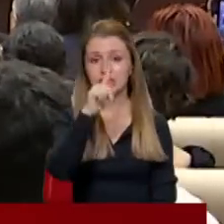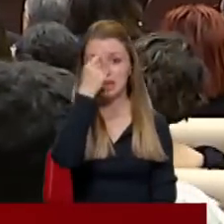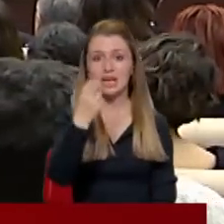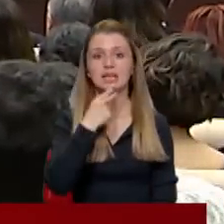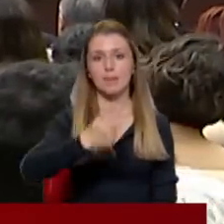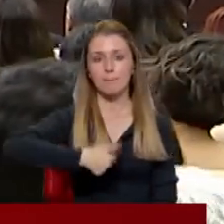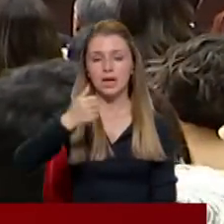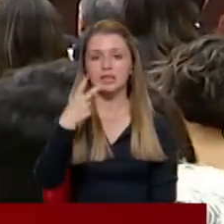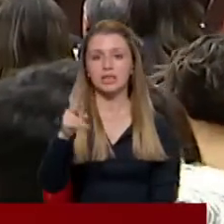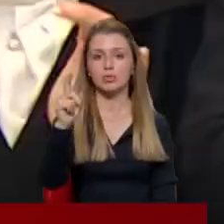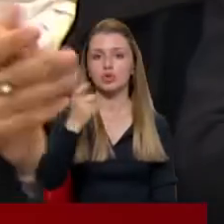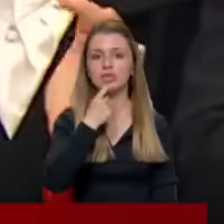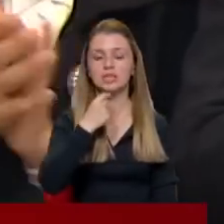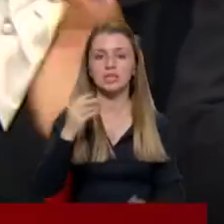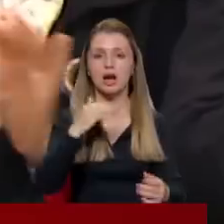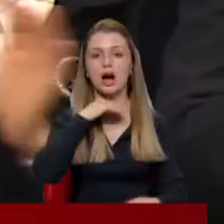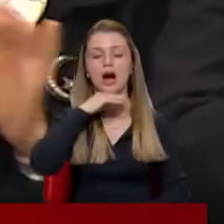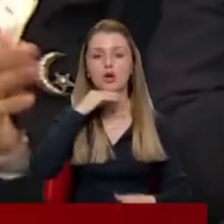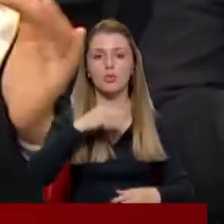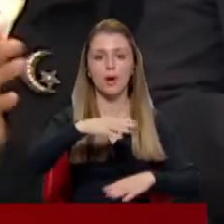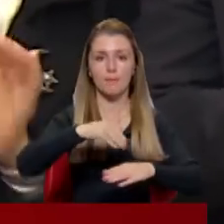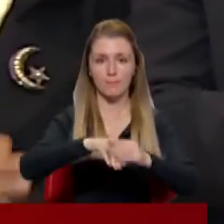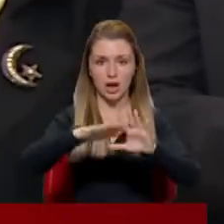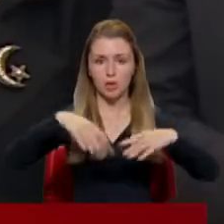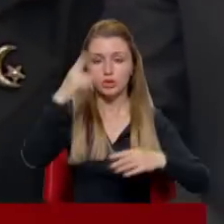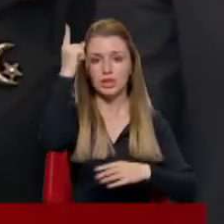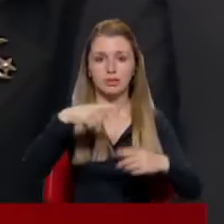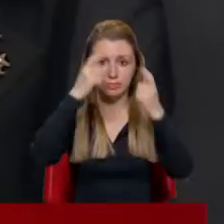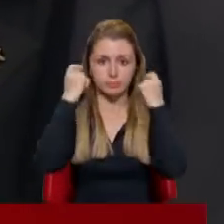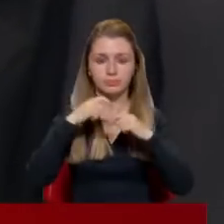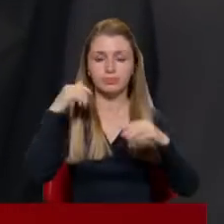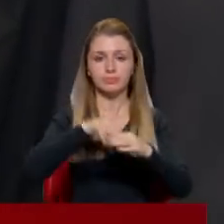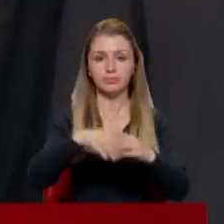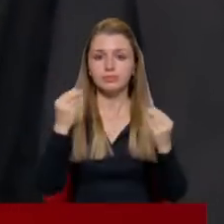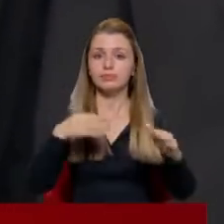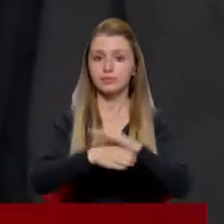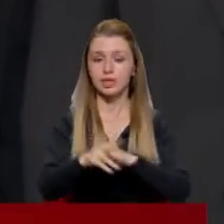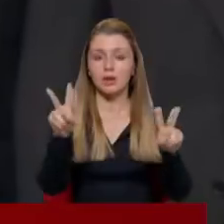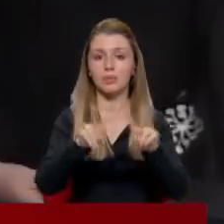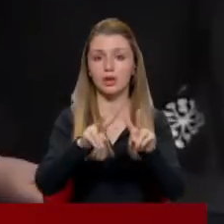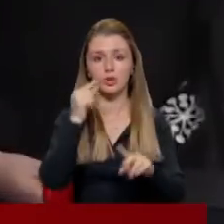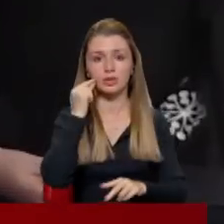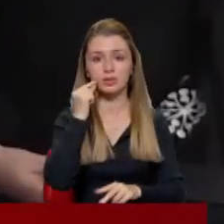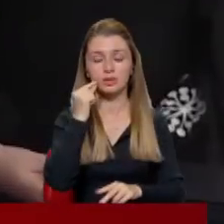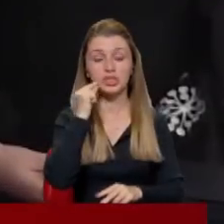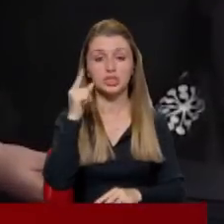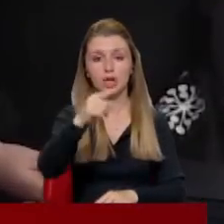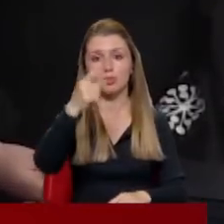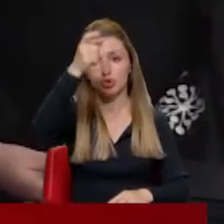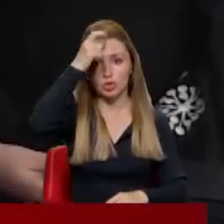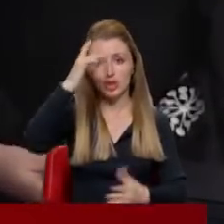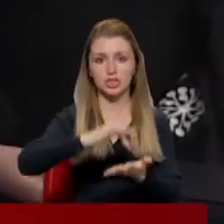kadın bakan 2009'da Avrupa parlamentosuna ilk başörtülü Milletvekili olarak giren mahin Özdemir Göktaş Türkiye'nin